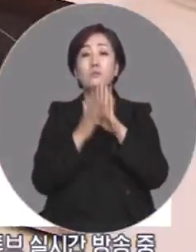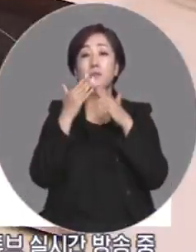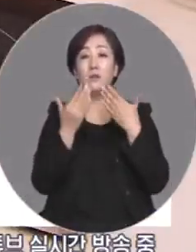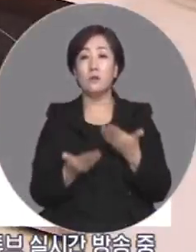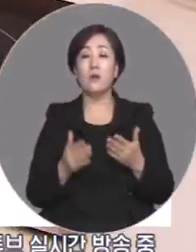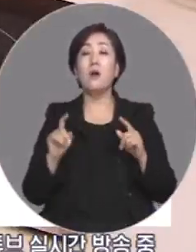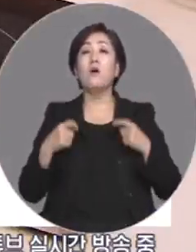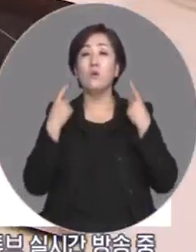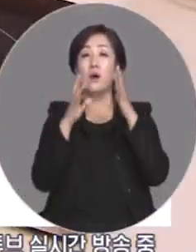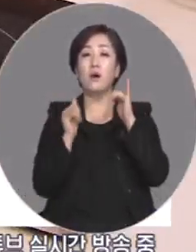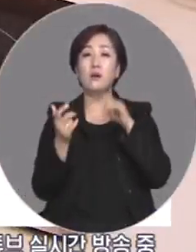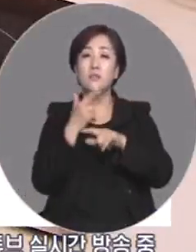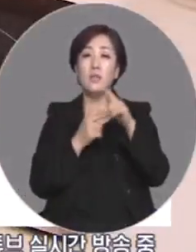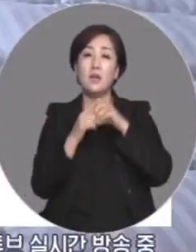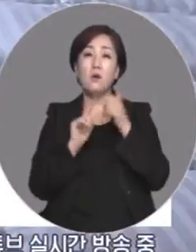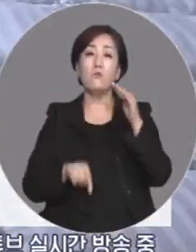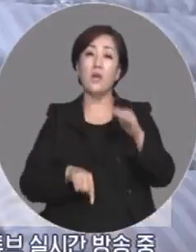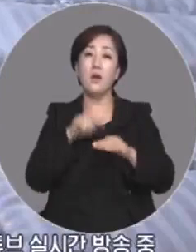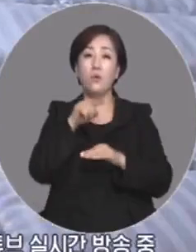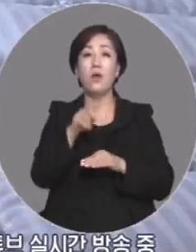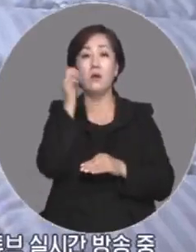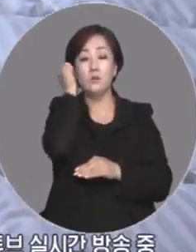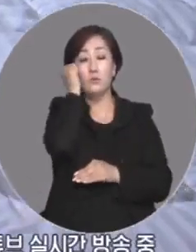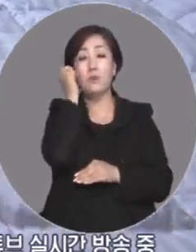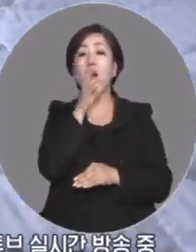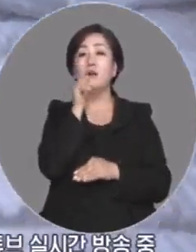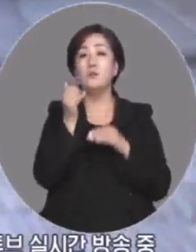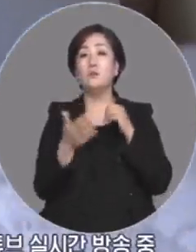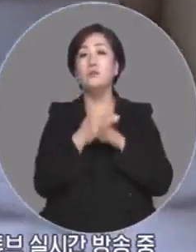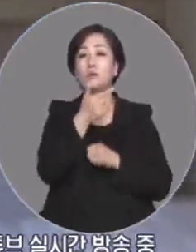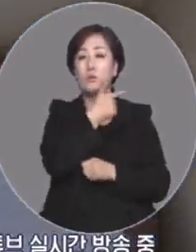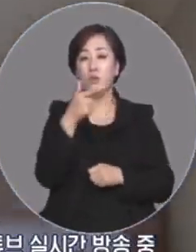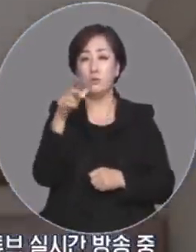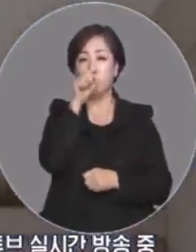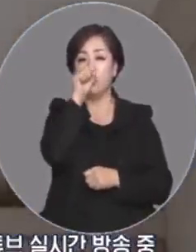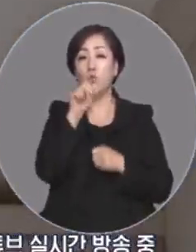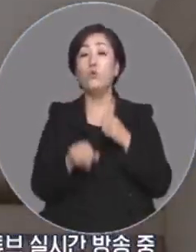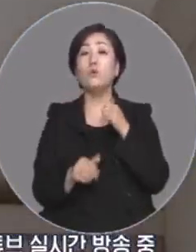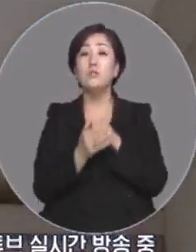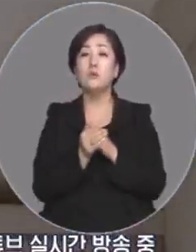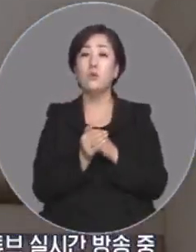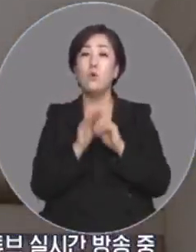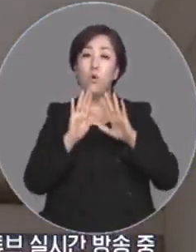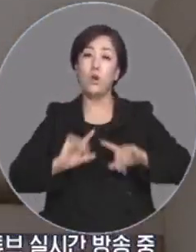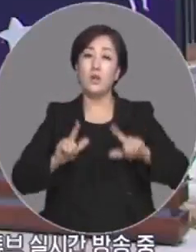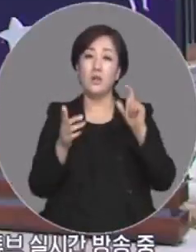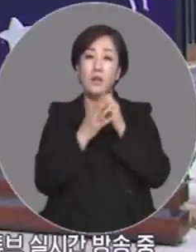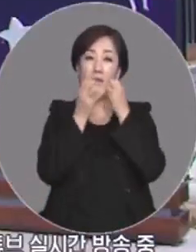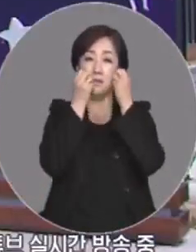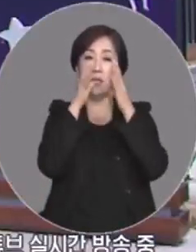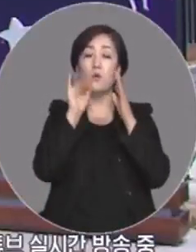공간으로, 관광객들에겐 야외 숙박시설로 제격입니다. 올여름은